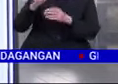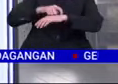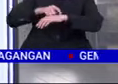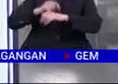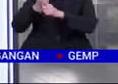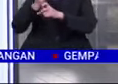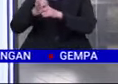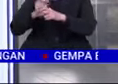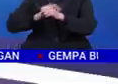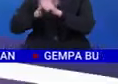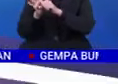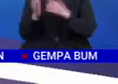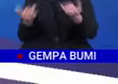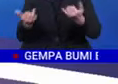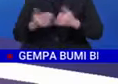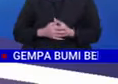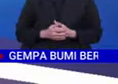ini